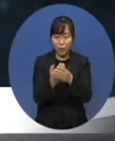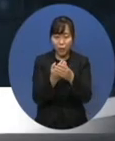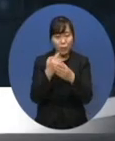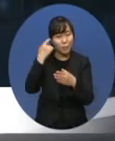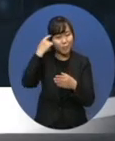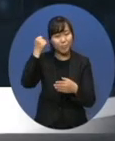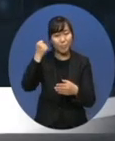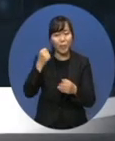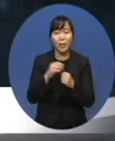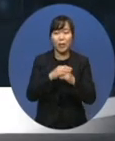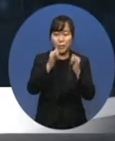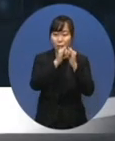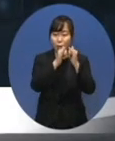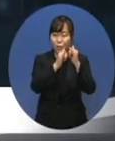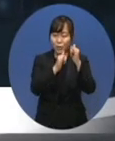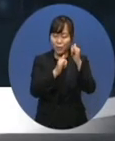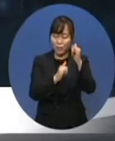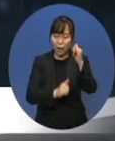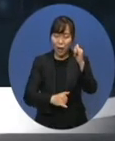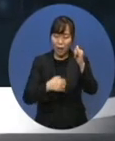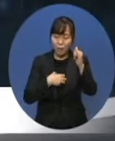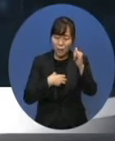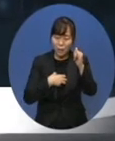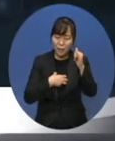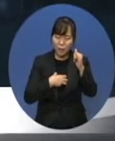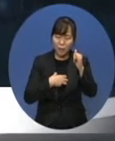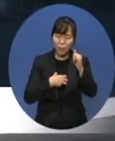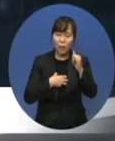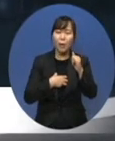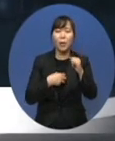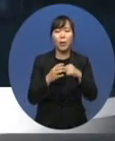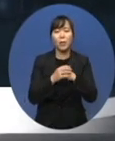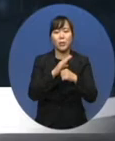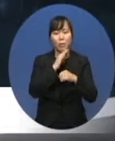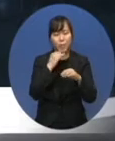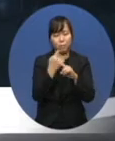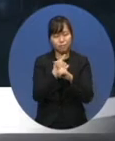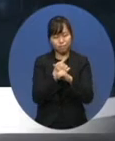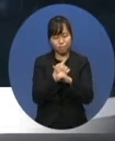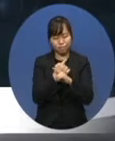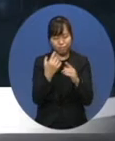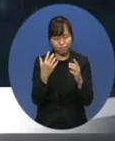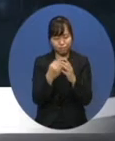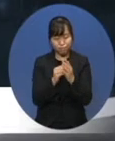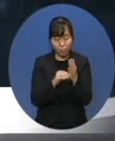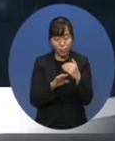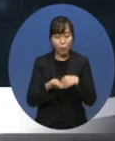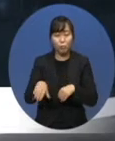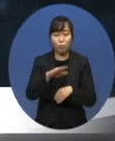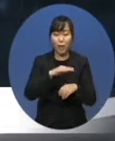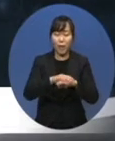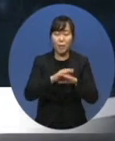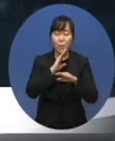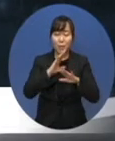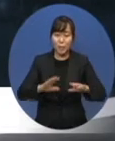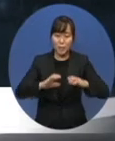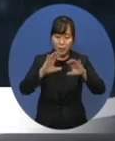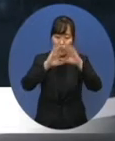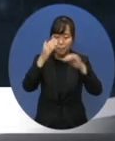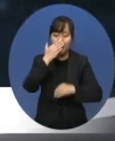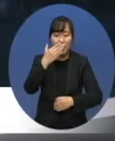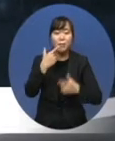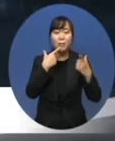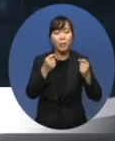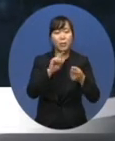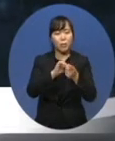됩니다. 역사의 상처는 반드시 봉합되고 지나가야 우리가 밝은 세상을 이룰 수가 있죠.